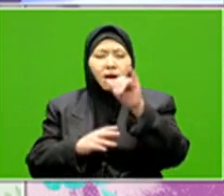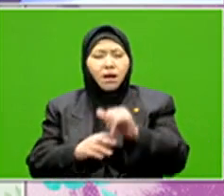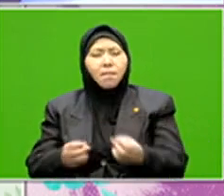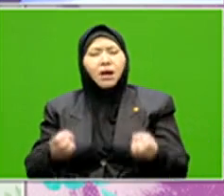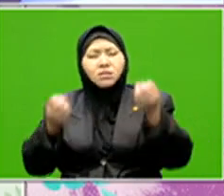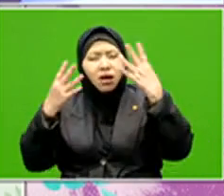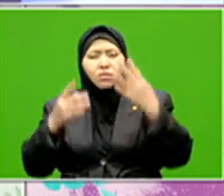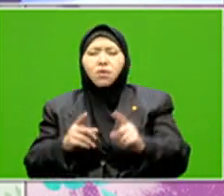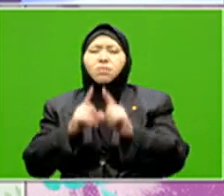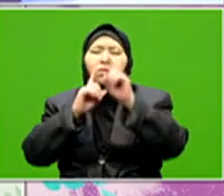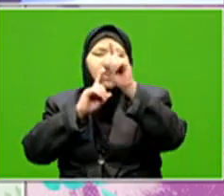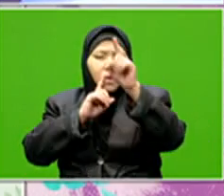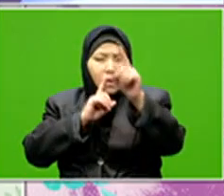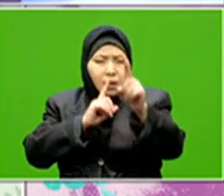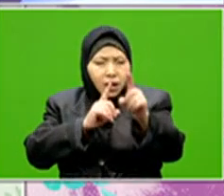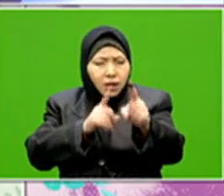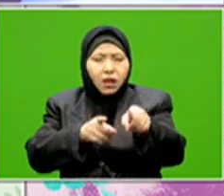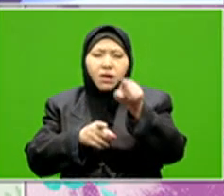تأمرك أن